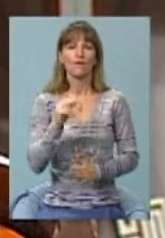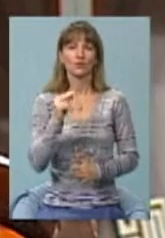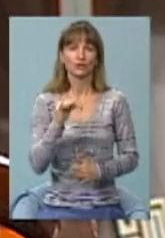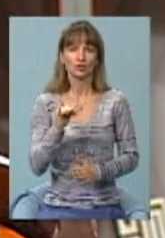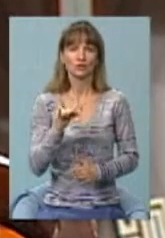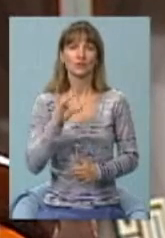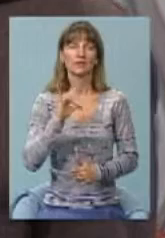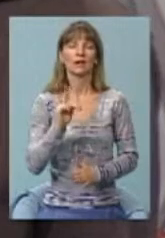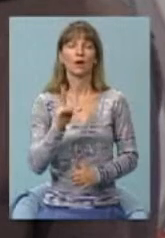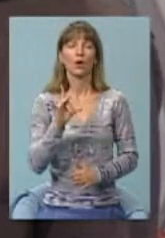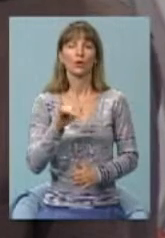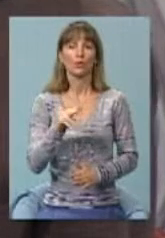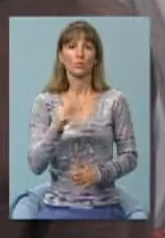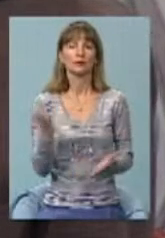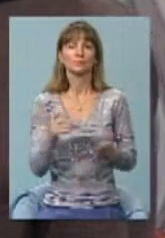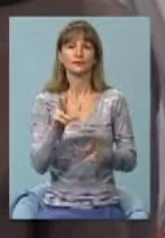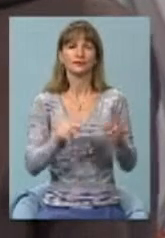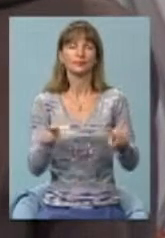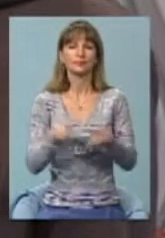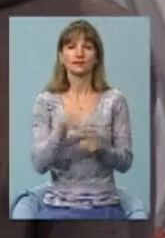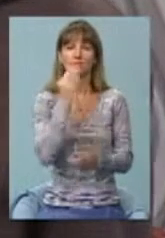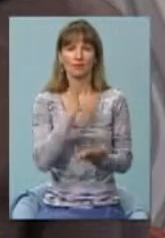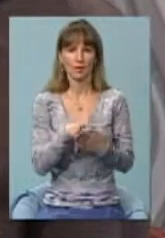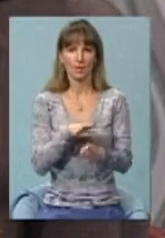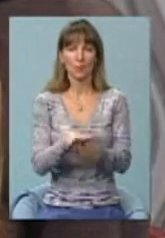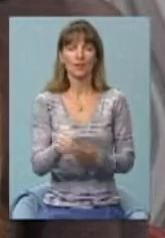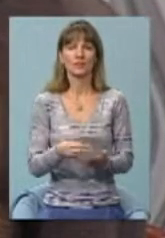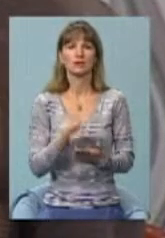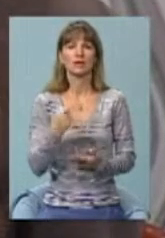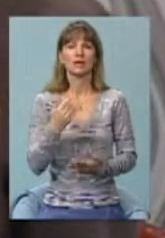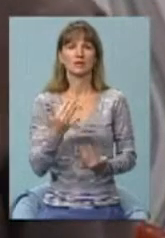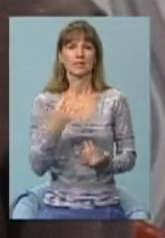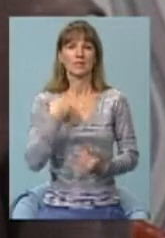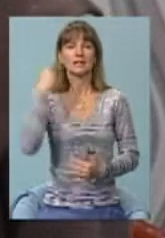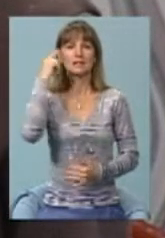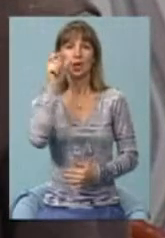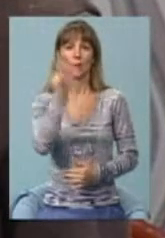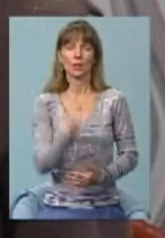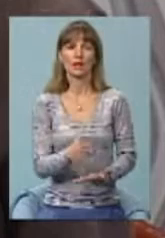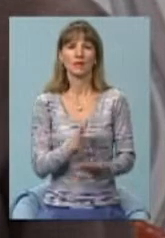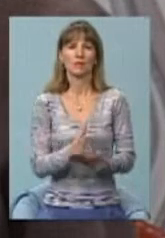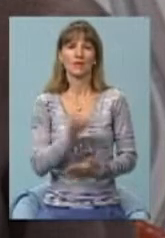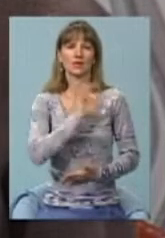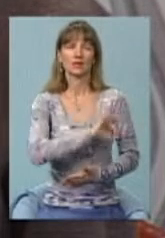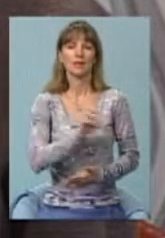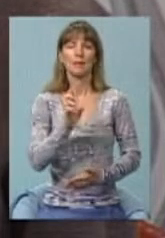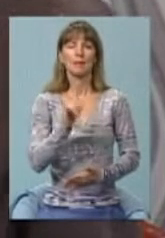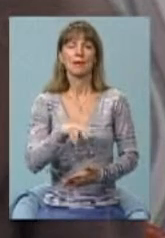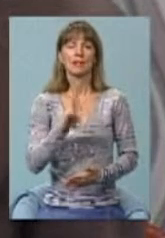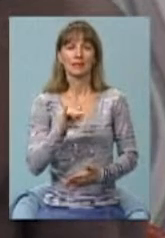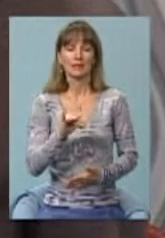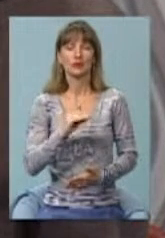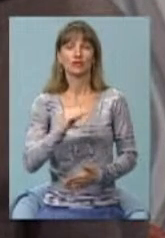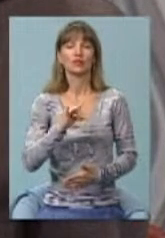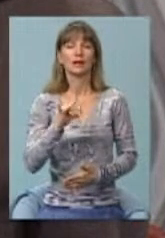крупи різні. Як ти вважаєш, таке харчування є повноцінним? Оскільки я, наскільки знаю, людина має вживати білки, жири та вуглеводи